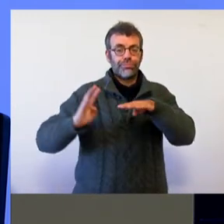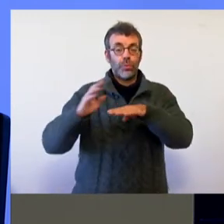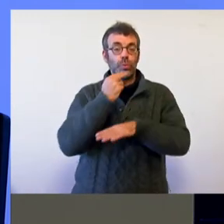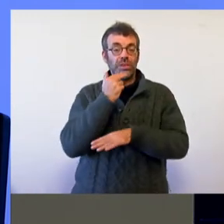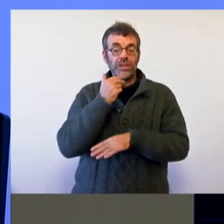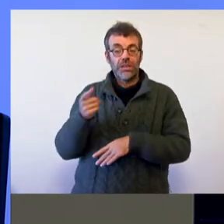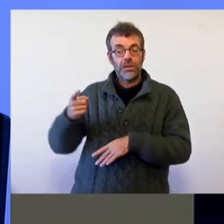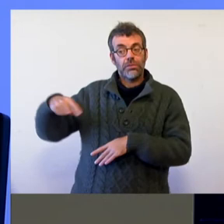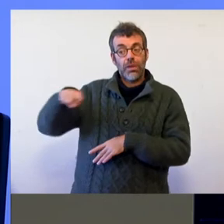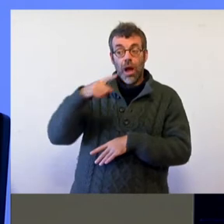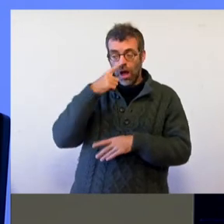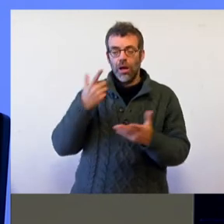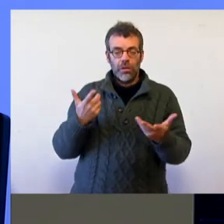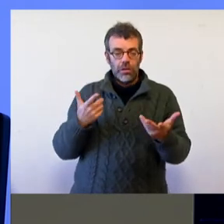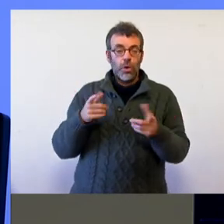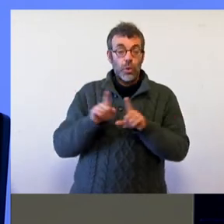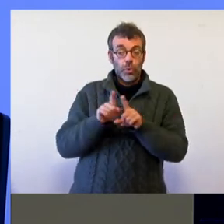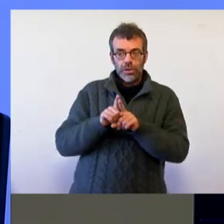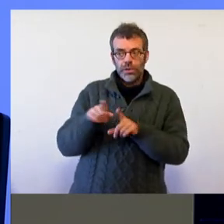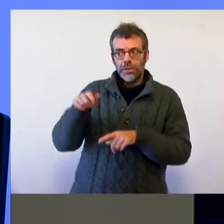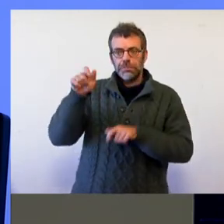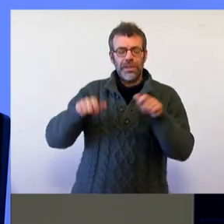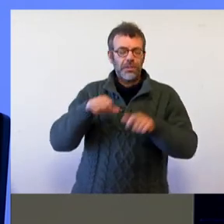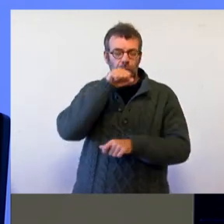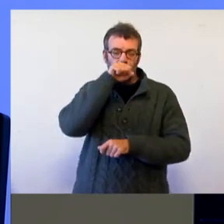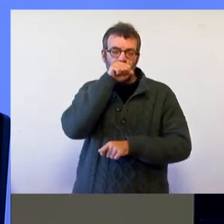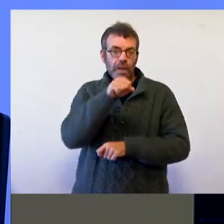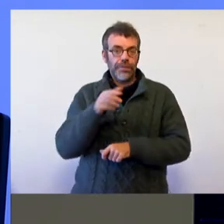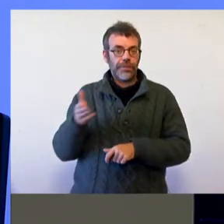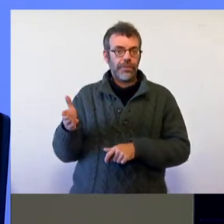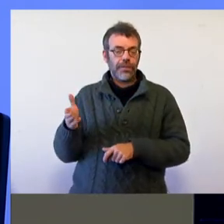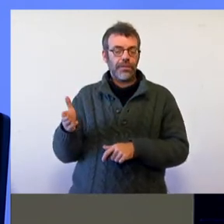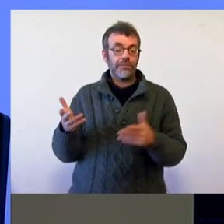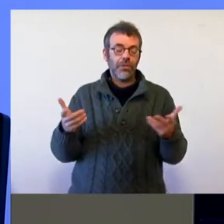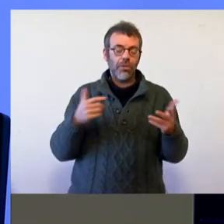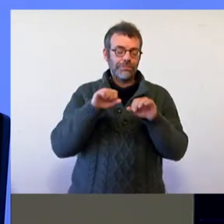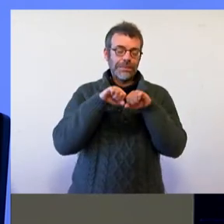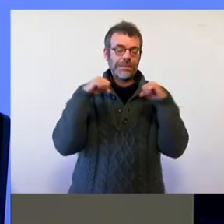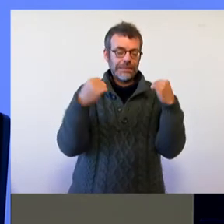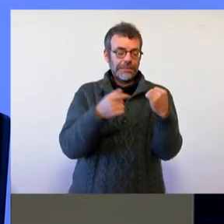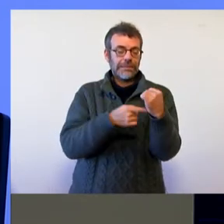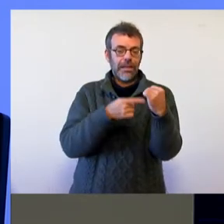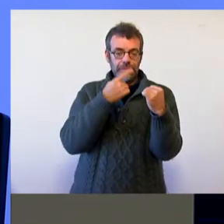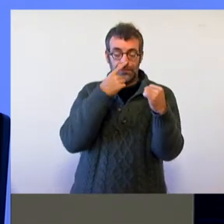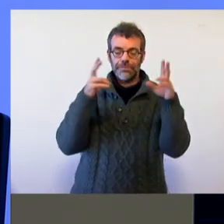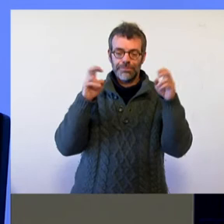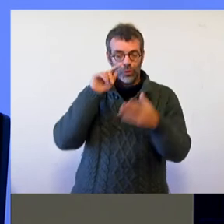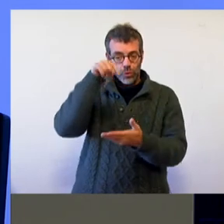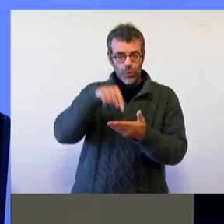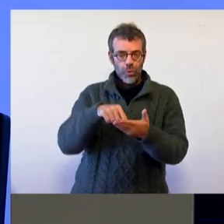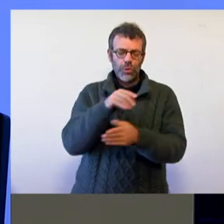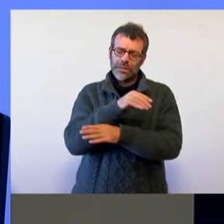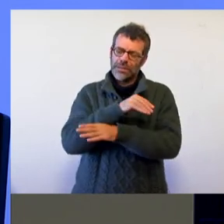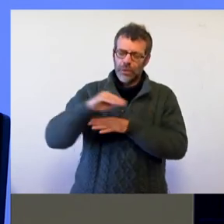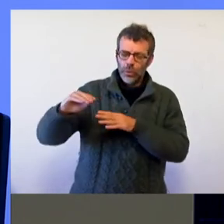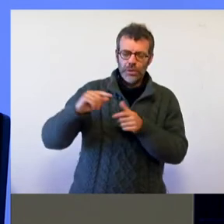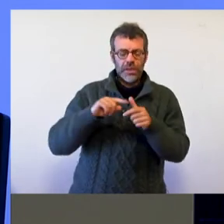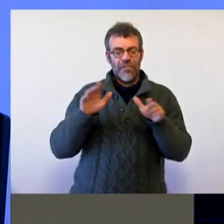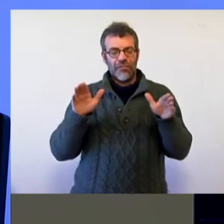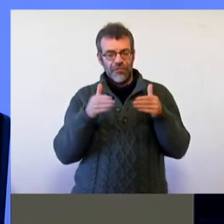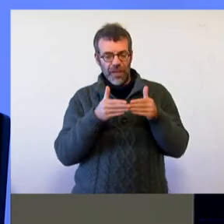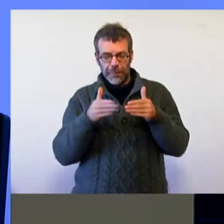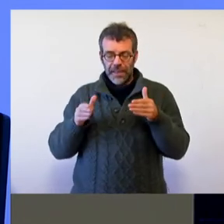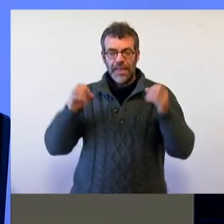conseil, pour les femmes, parce que le stade constitue un lieu sécurisé parce que fermé, parce